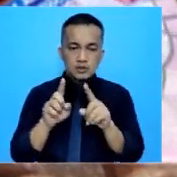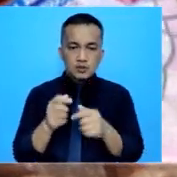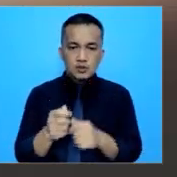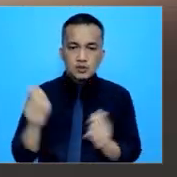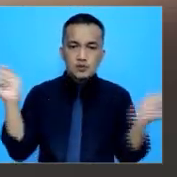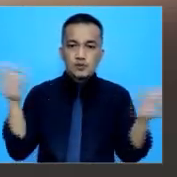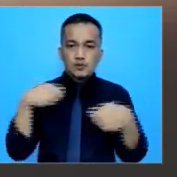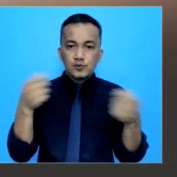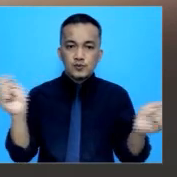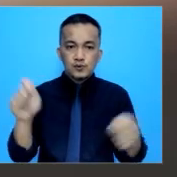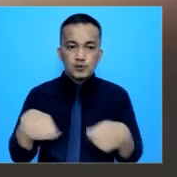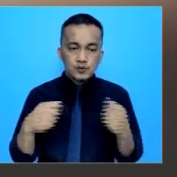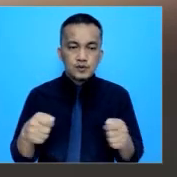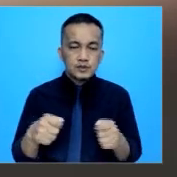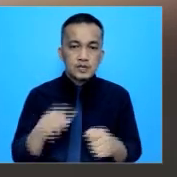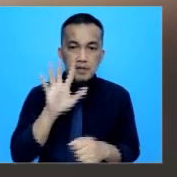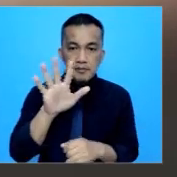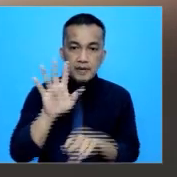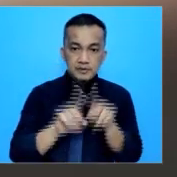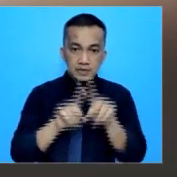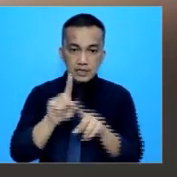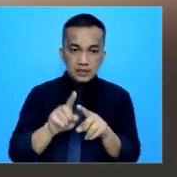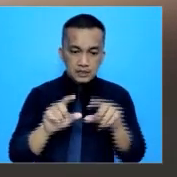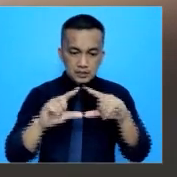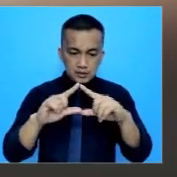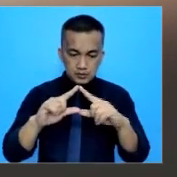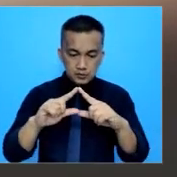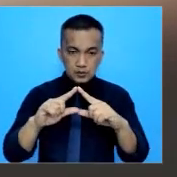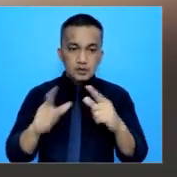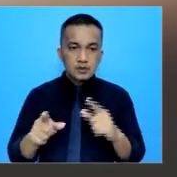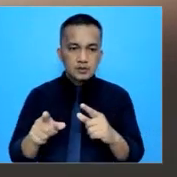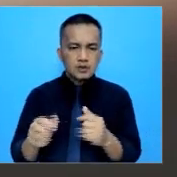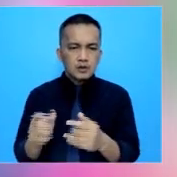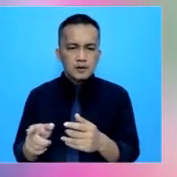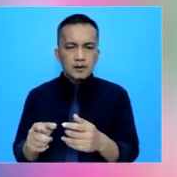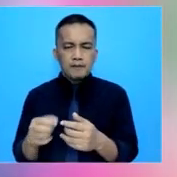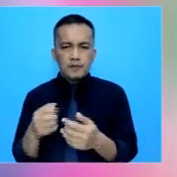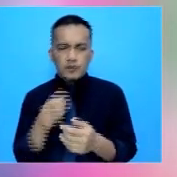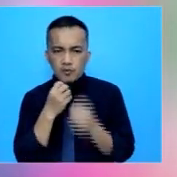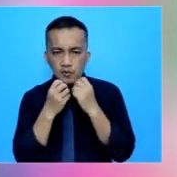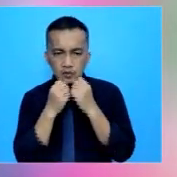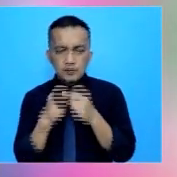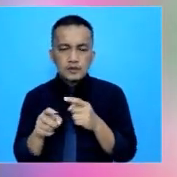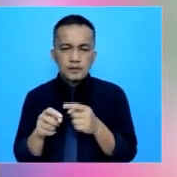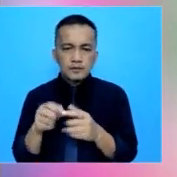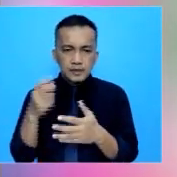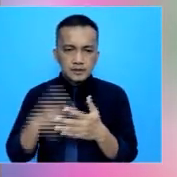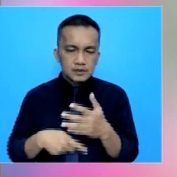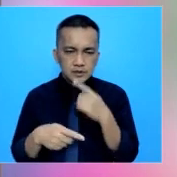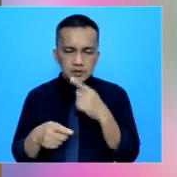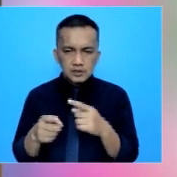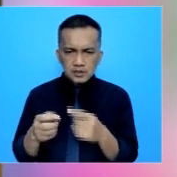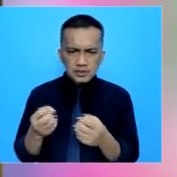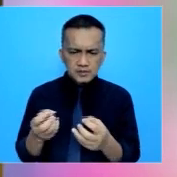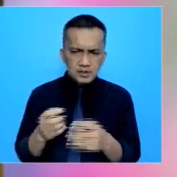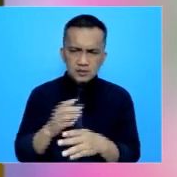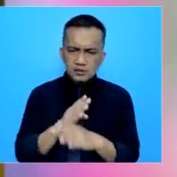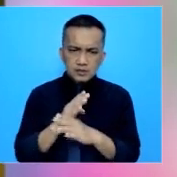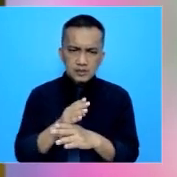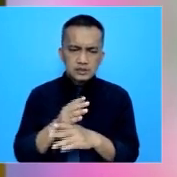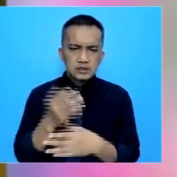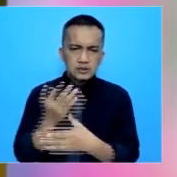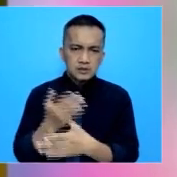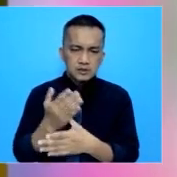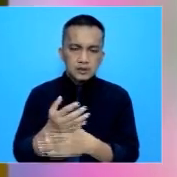5-star. Ang presyo daw ng mga ito, pangmasa. Kaysa dumayo pa sa Bulacan, maraming dealer lang umuorder para iwas hassle. Pero may babala